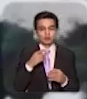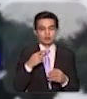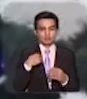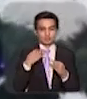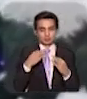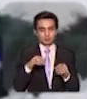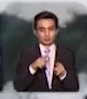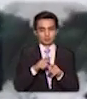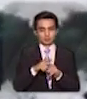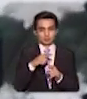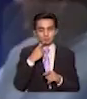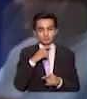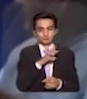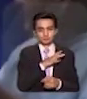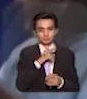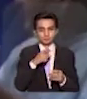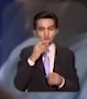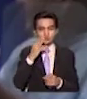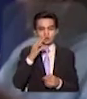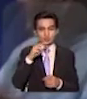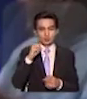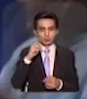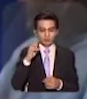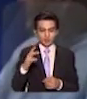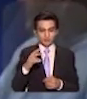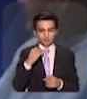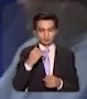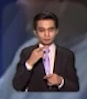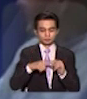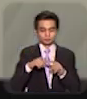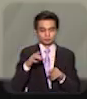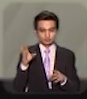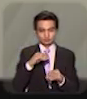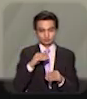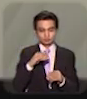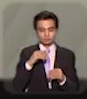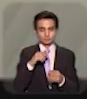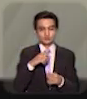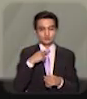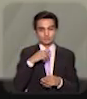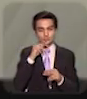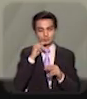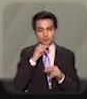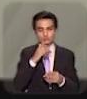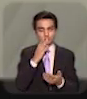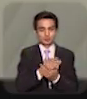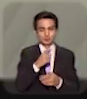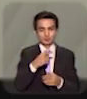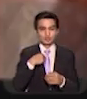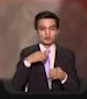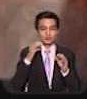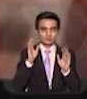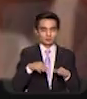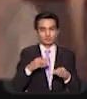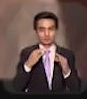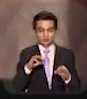Кешірім береміз дегені. Осы көлік апатында қайтыс болған Шолпан Елгезекованың жақындары қарға ешқандай кешірім жоқ дейді. Актрисаның анасы процестің